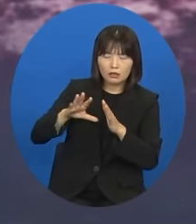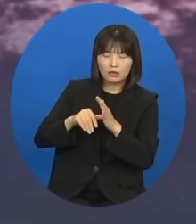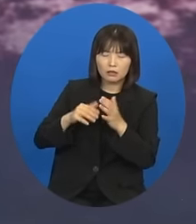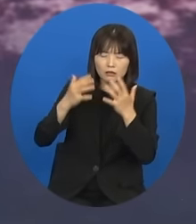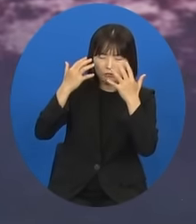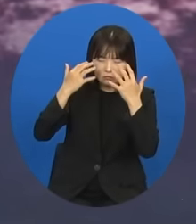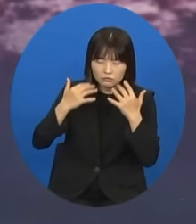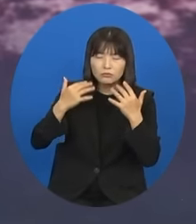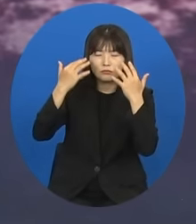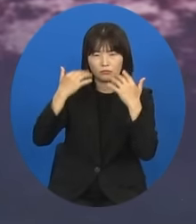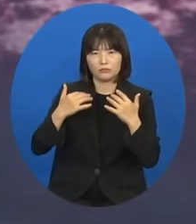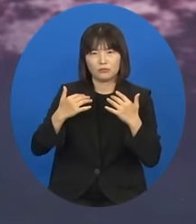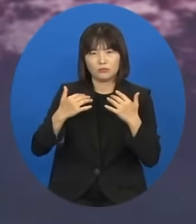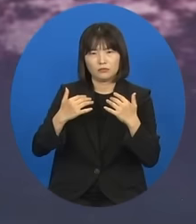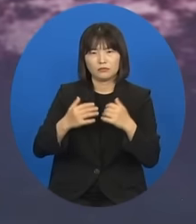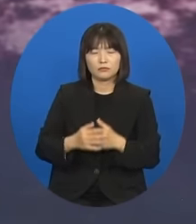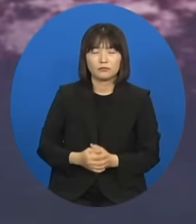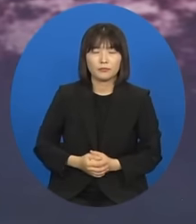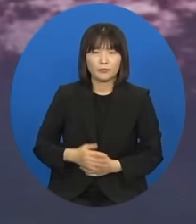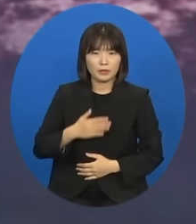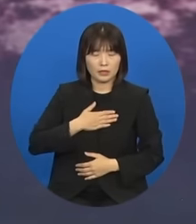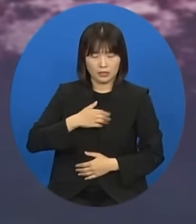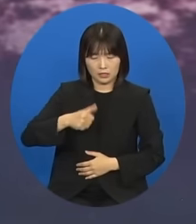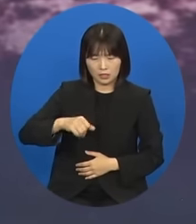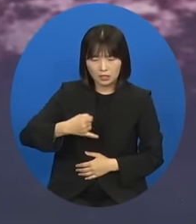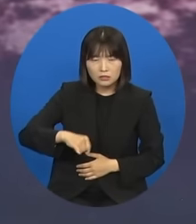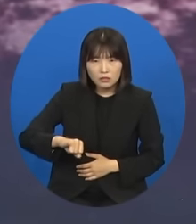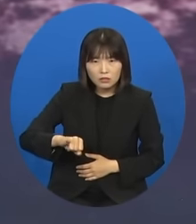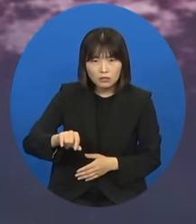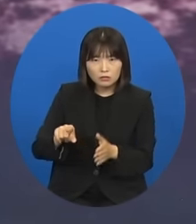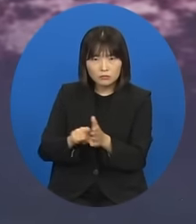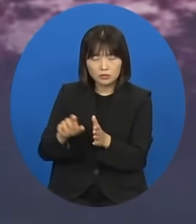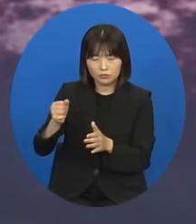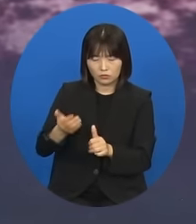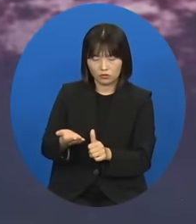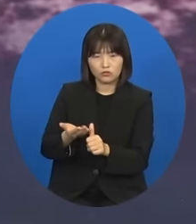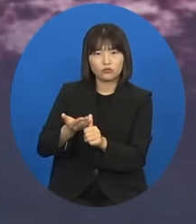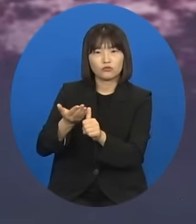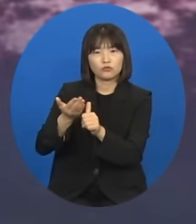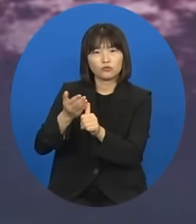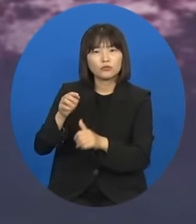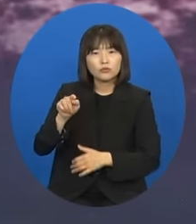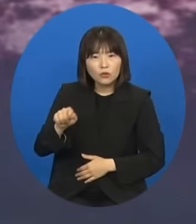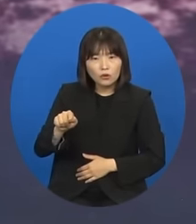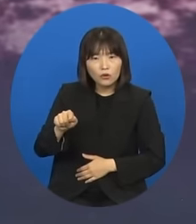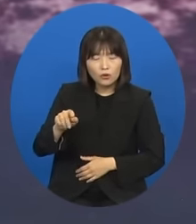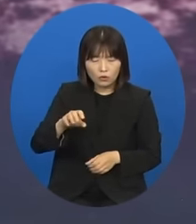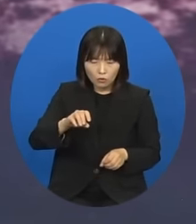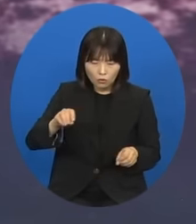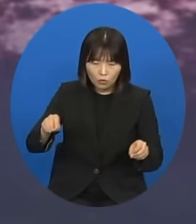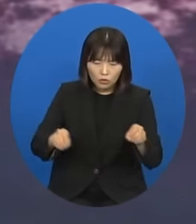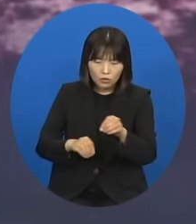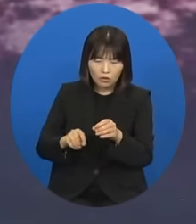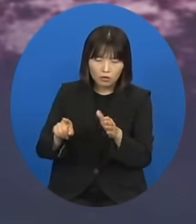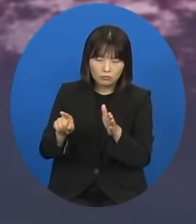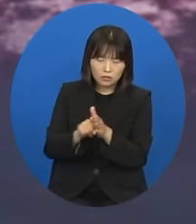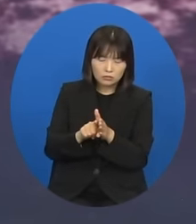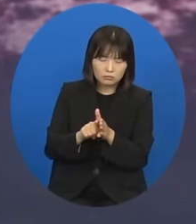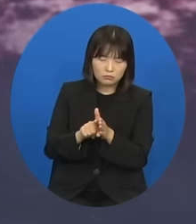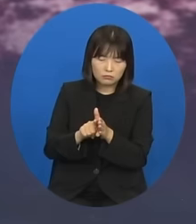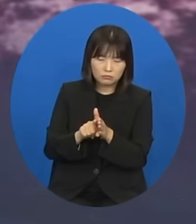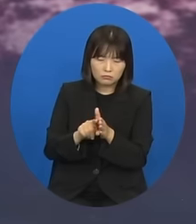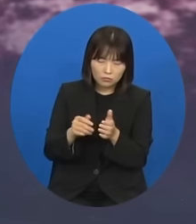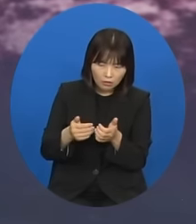거야 내가 내 아이들을 믿음으로 키운다고 한 것이 오히려 믿음에서 엇 나가게끔